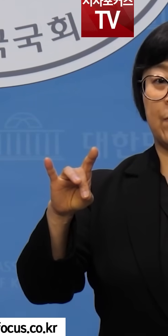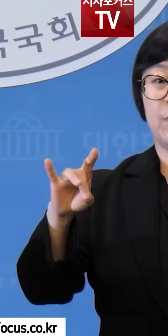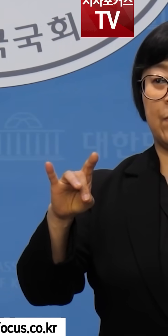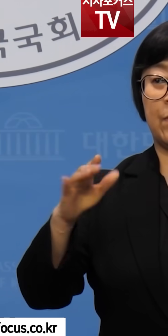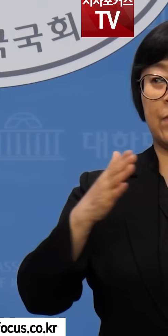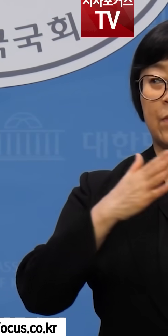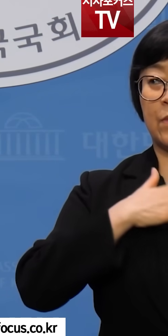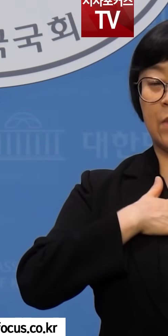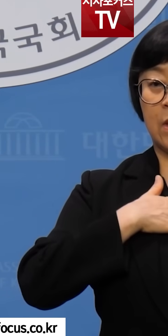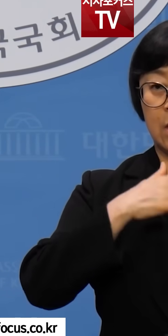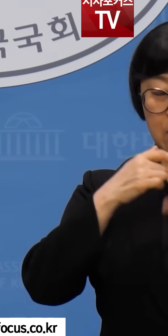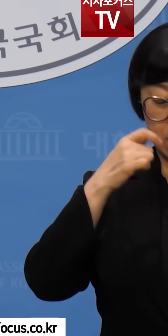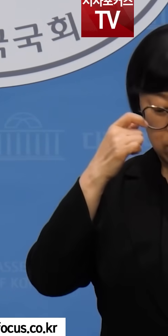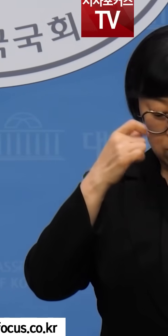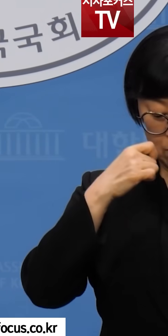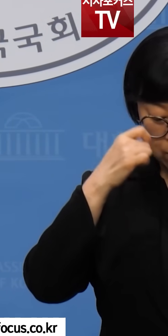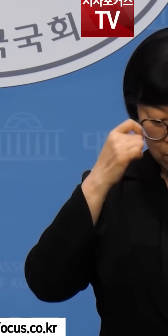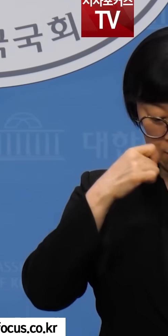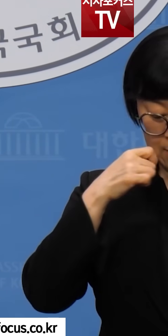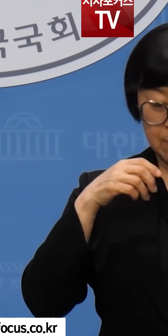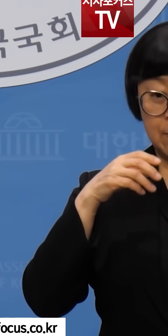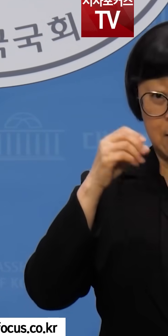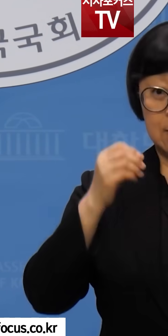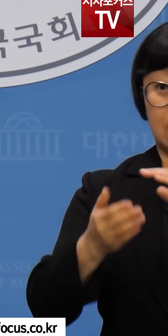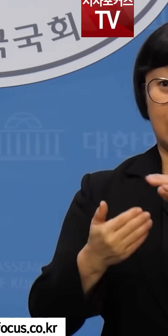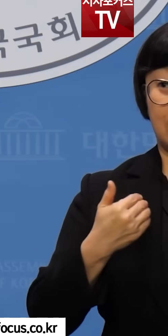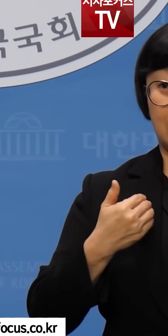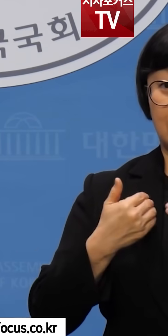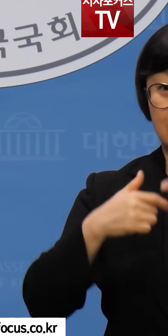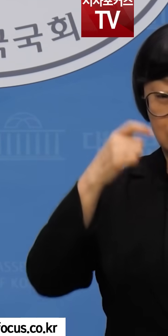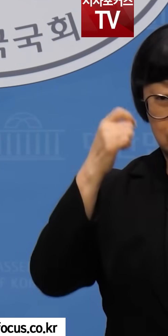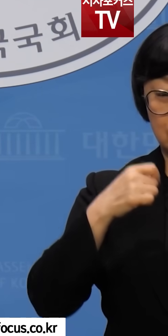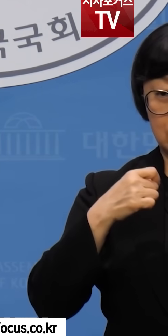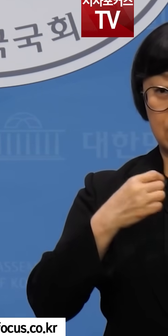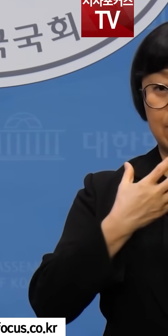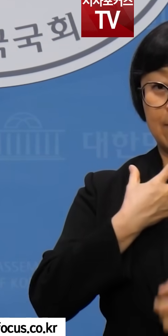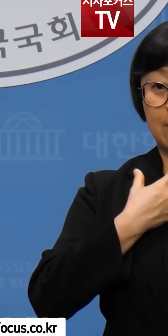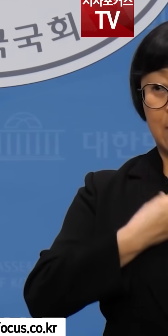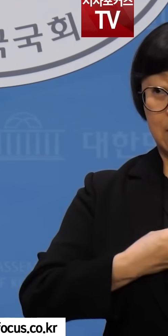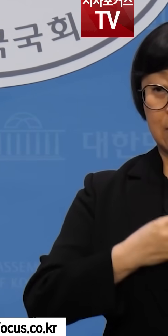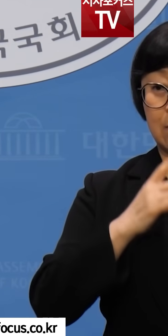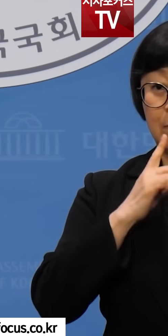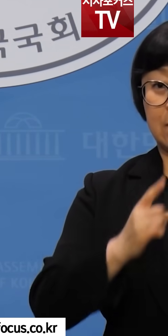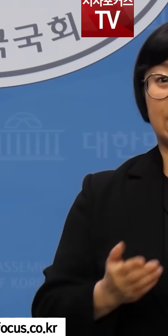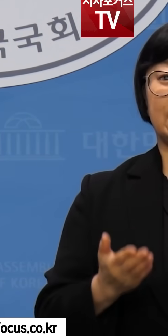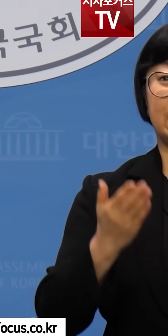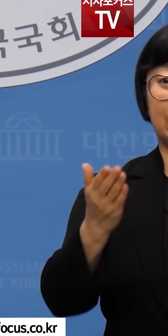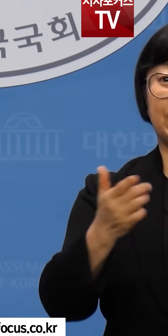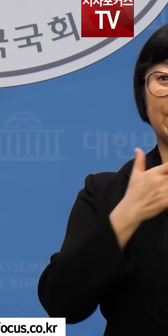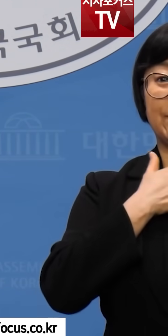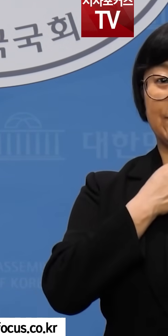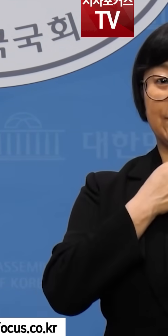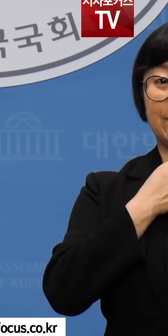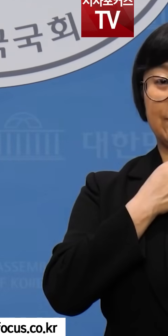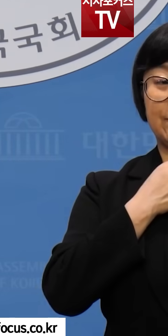제 눈물이 마르기 전에 그 눈물을 삼켰다는 말씀을 드리고 싶습니다.